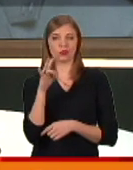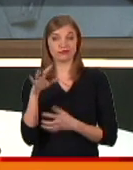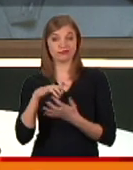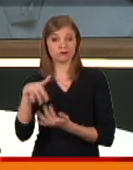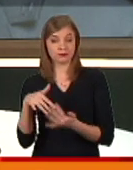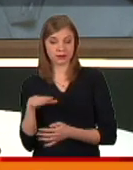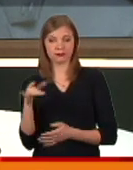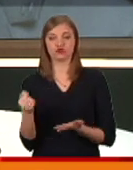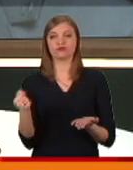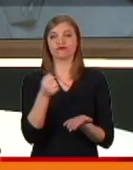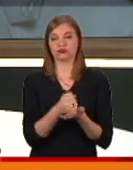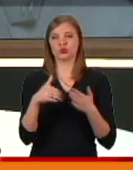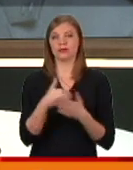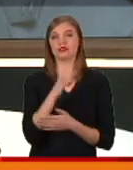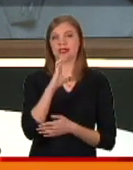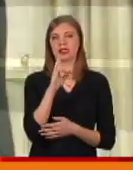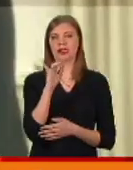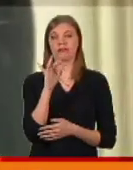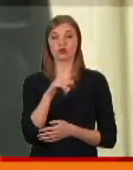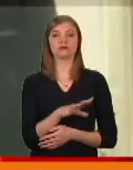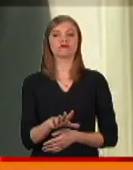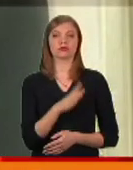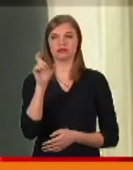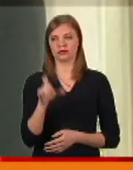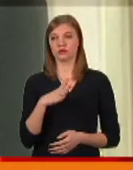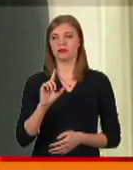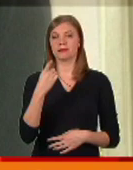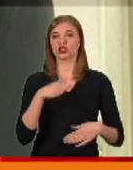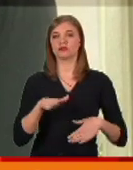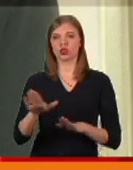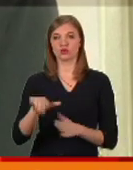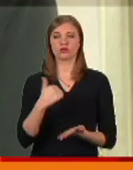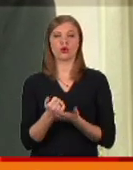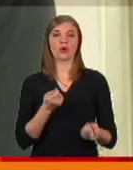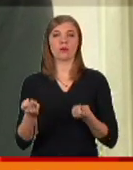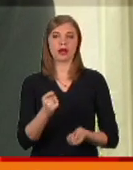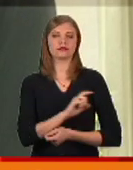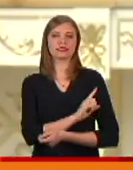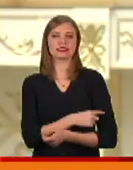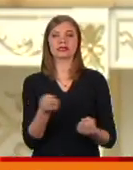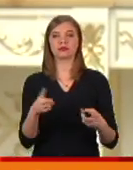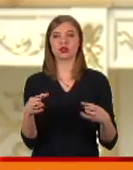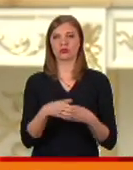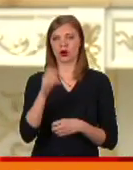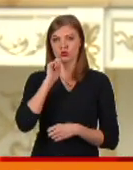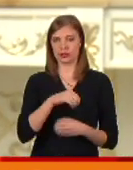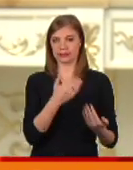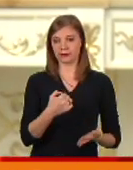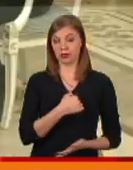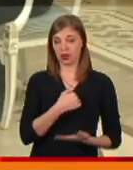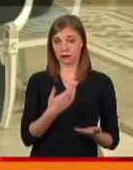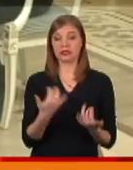президент призначив Сергія Кривоноса. А раніше Кривонос був першим заступником командувача сил спецоперацій в українській